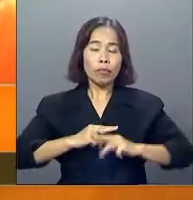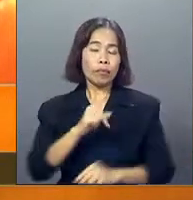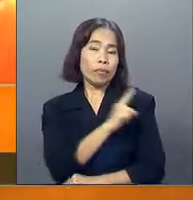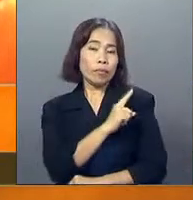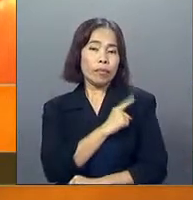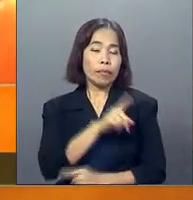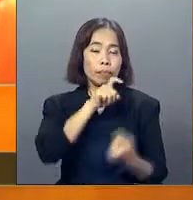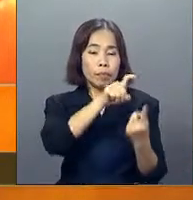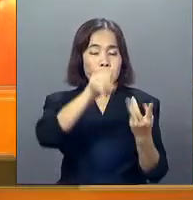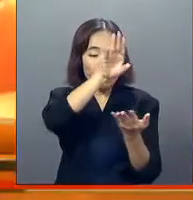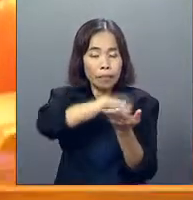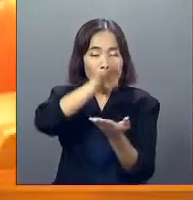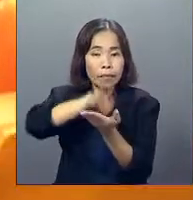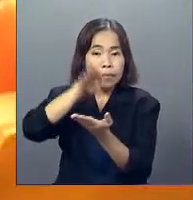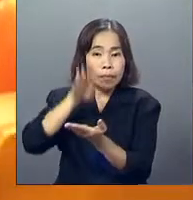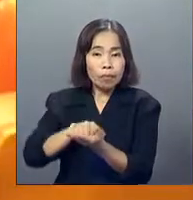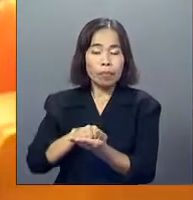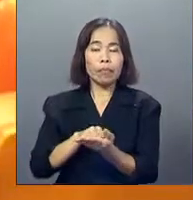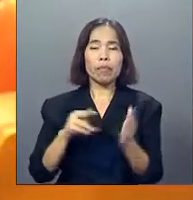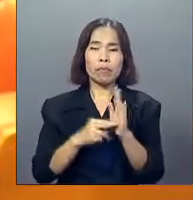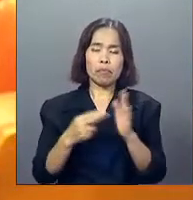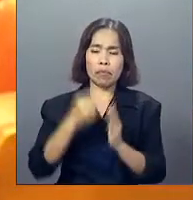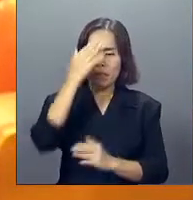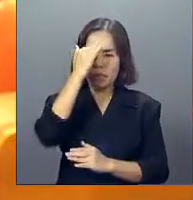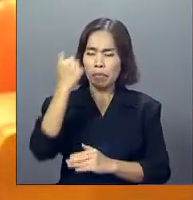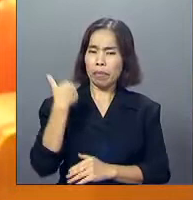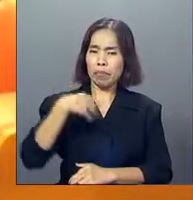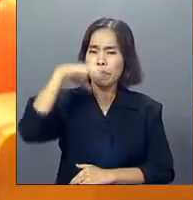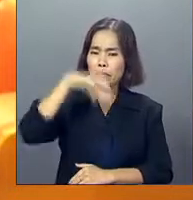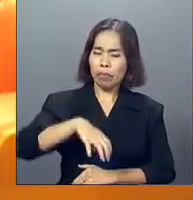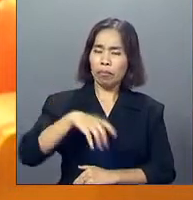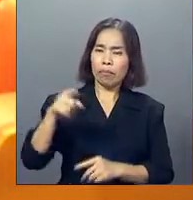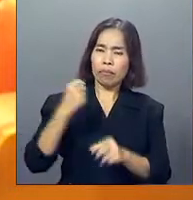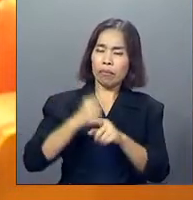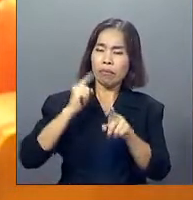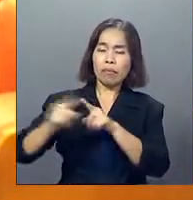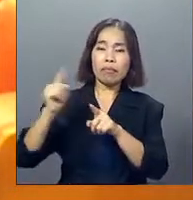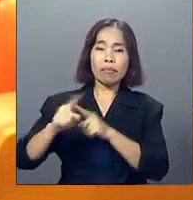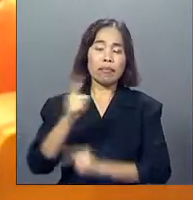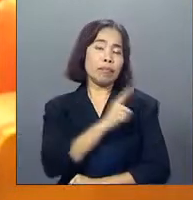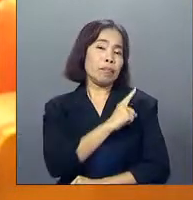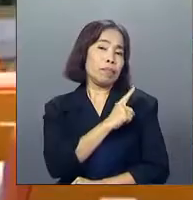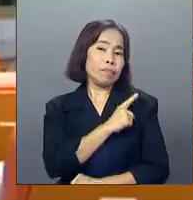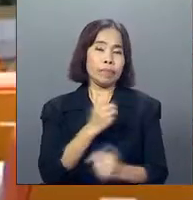ในการทำ EHIA แทนที่จะให้หน่วยงานซึ่งไม่ได้มีส่วนได้ส่วนเสียนั้นเป็นผู้รับผิดชอบค่ะ